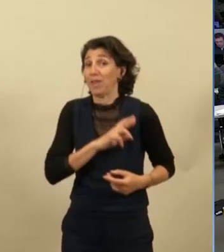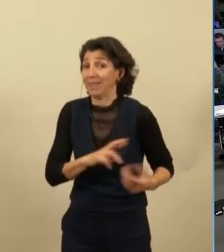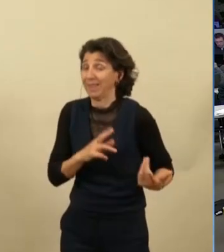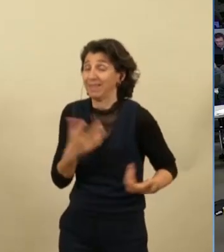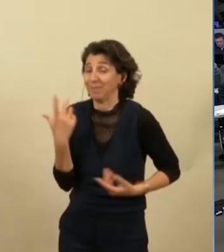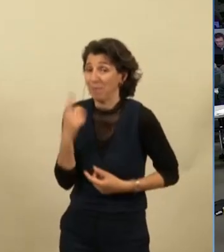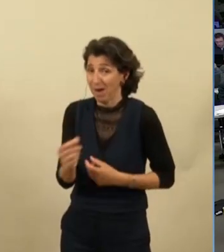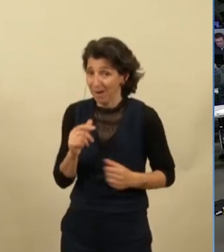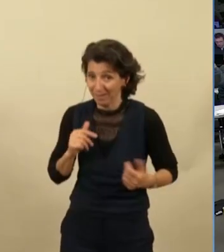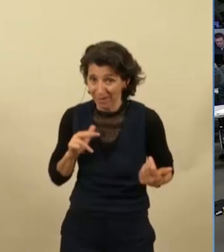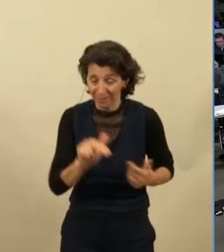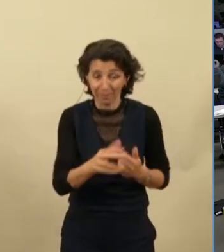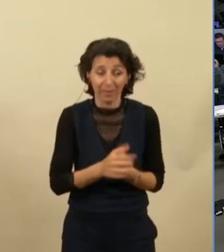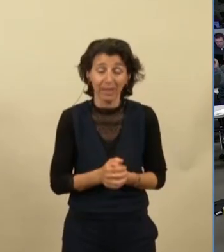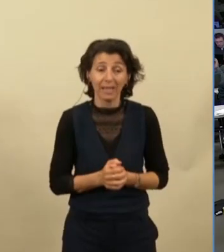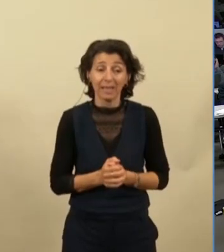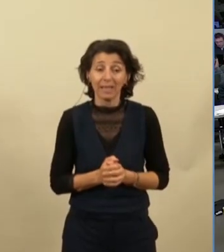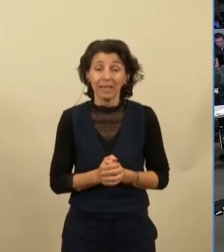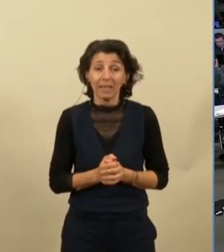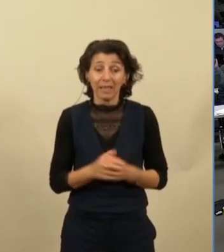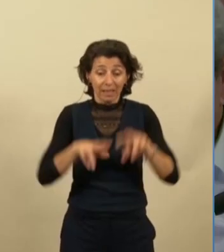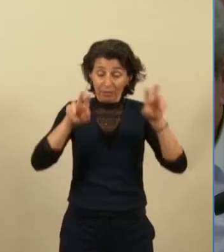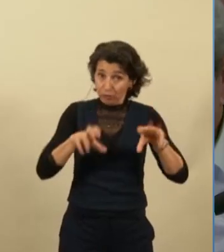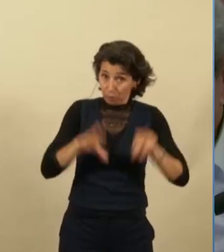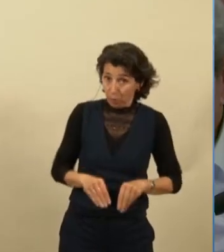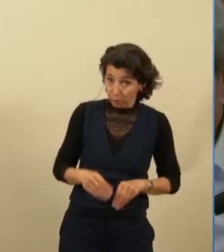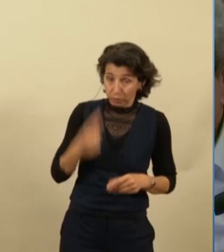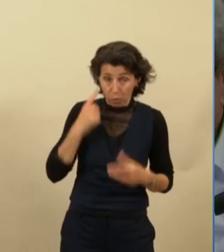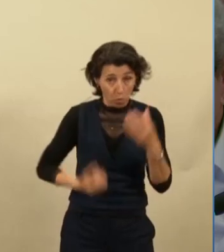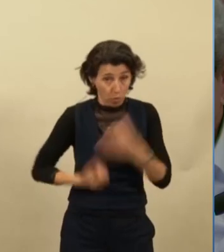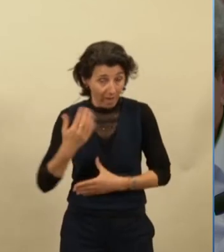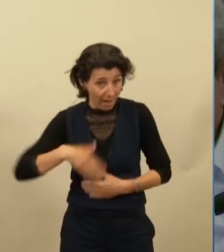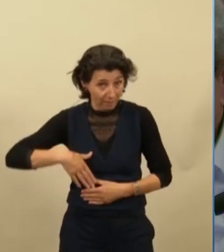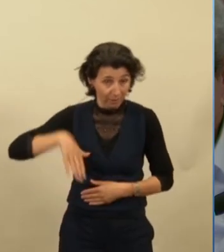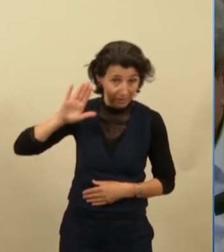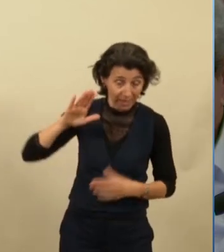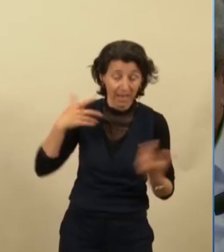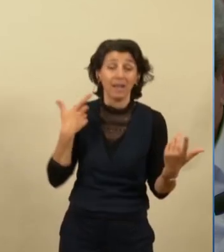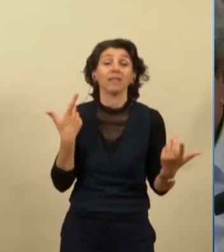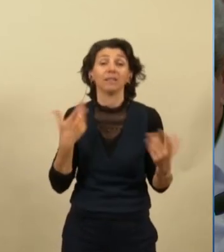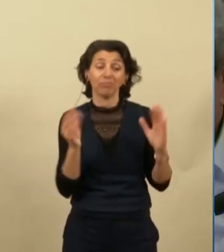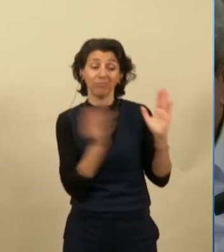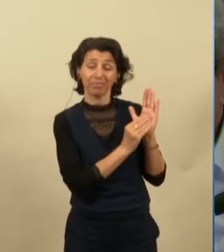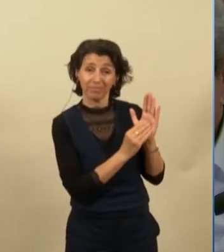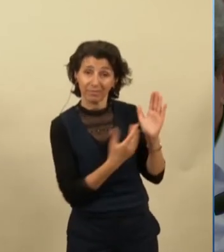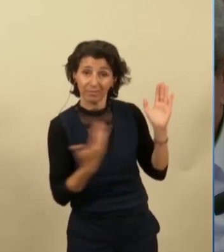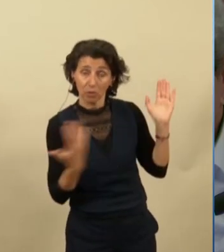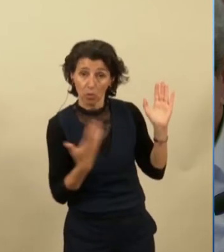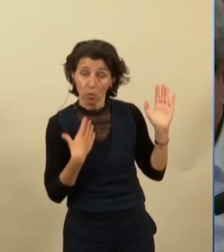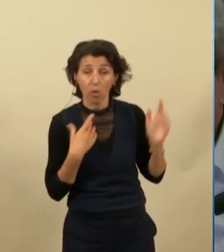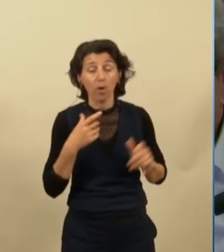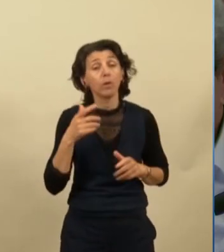la fiche de poste de l'appel à candidature précise que les activités principales du directeur consisteront